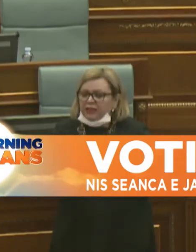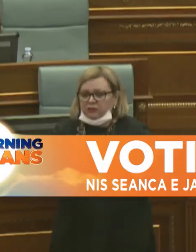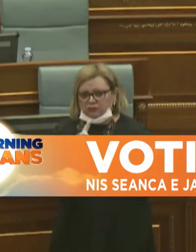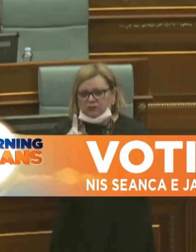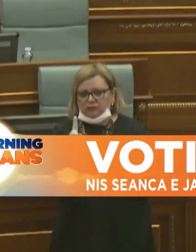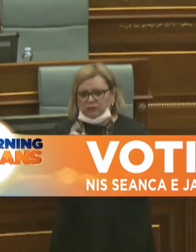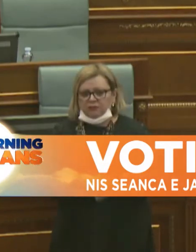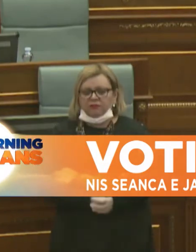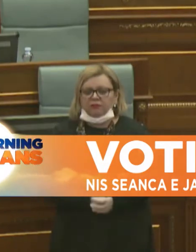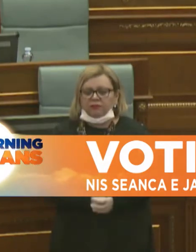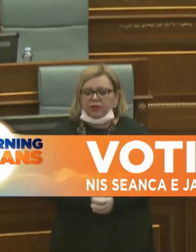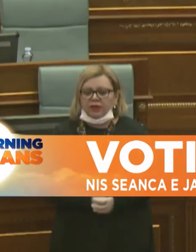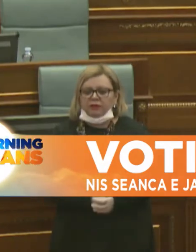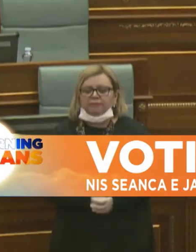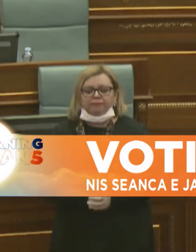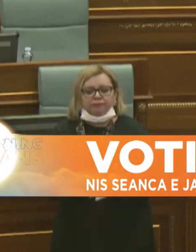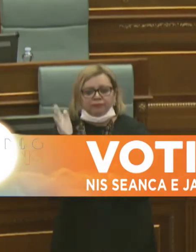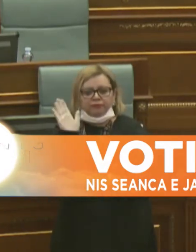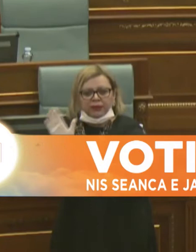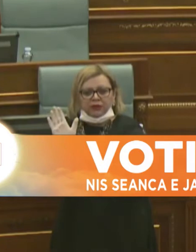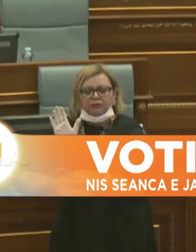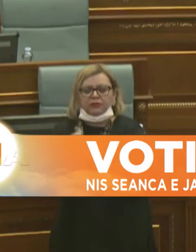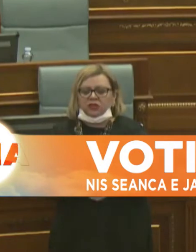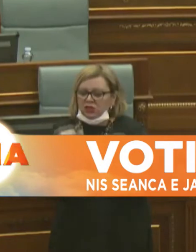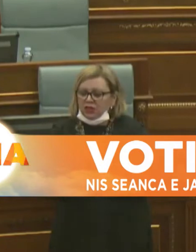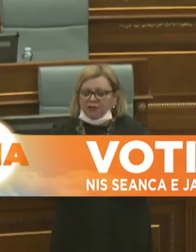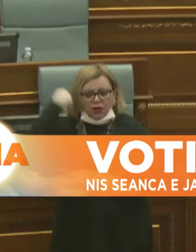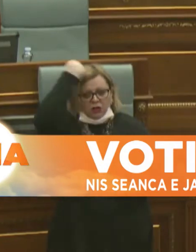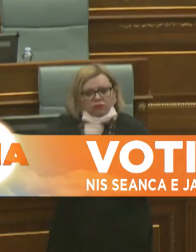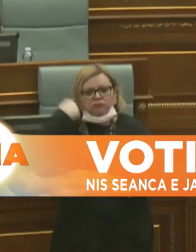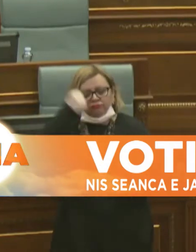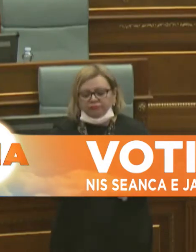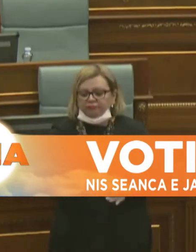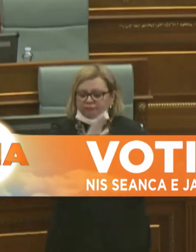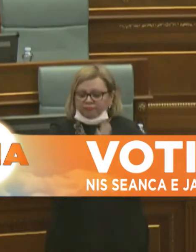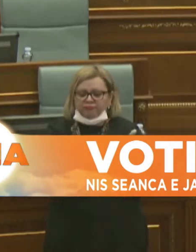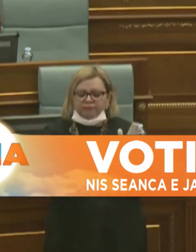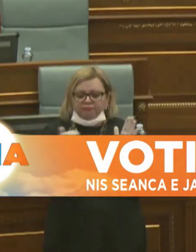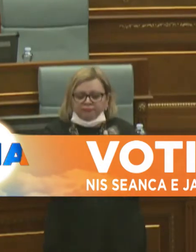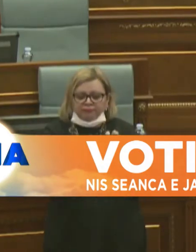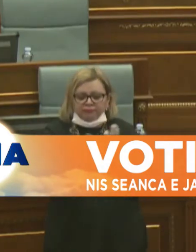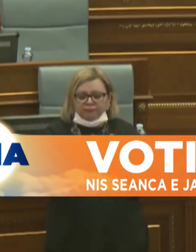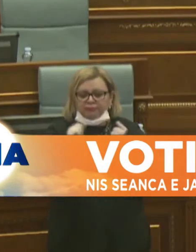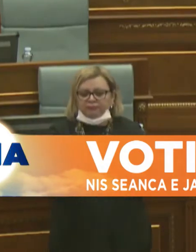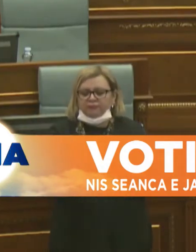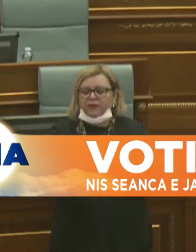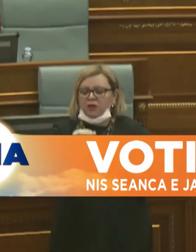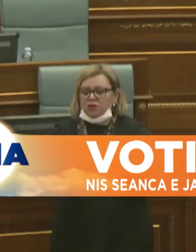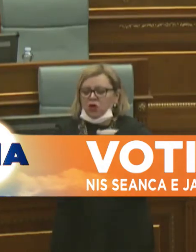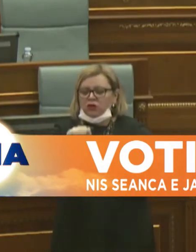alternativë, për të marrë drejtimin e qeverisë së Republikës së Kosovës, jemi nisur nga nevoja për të mbrojtur liri